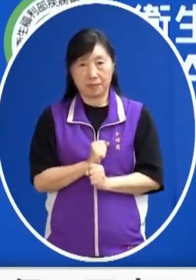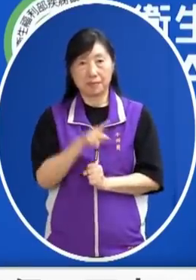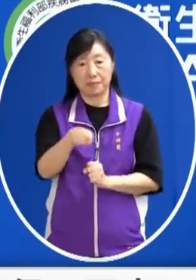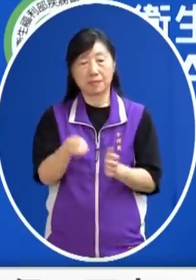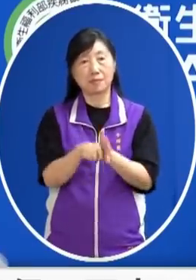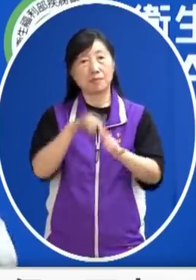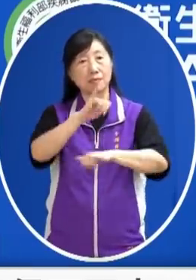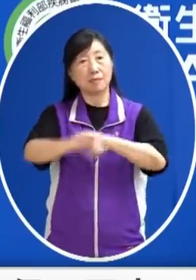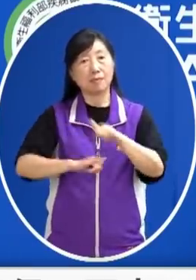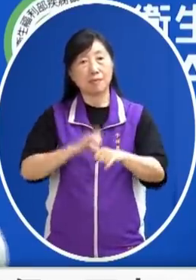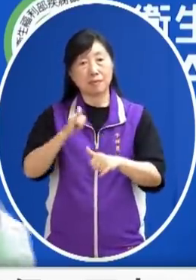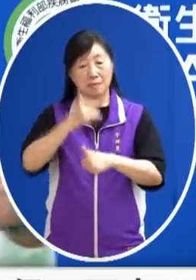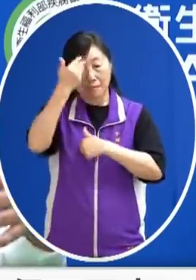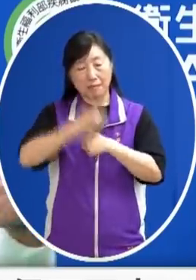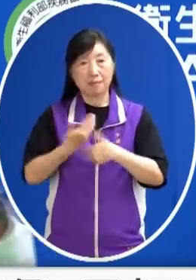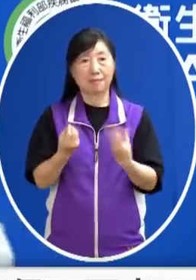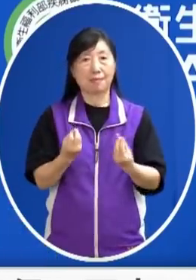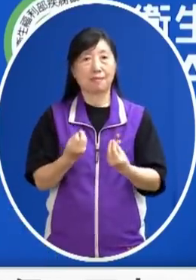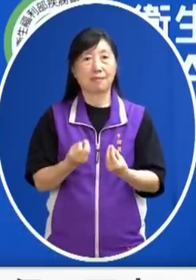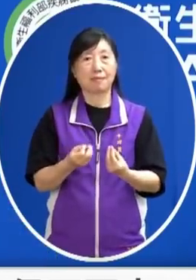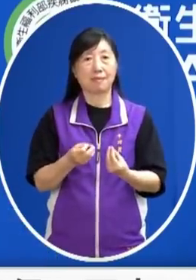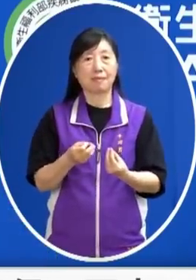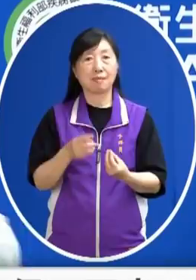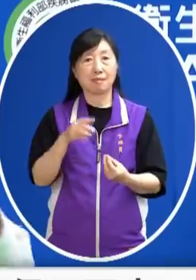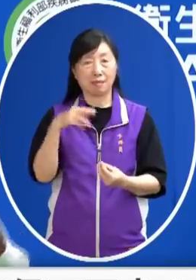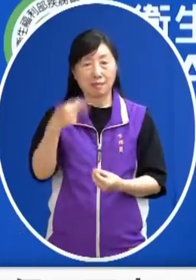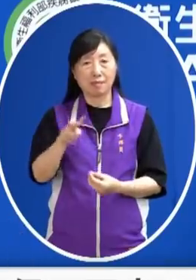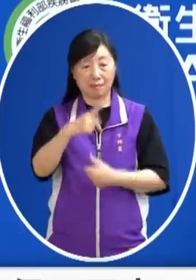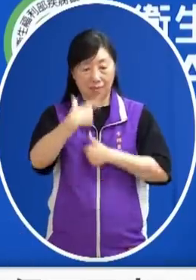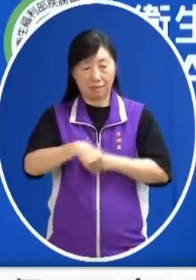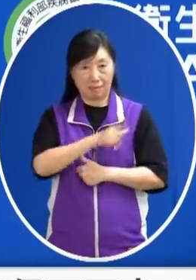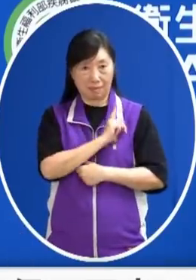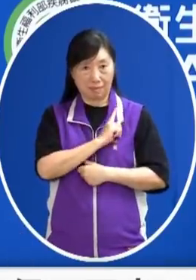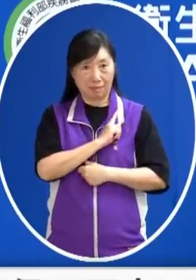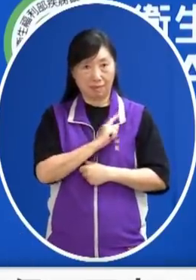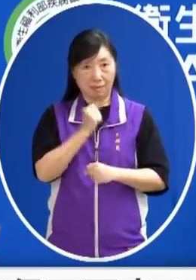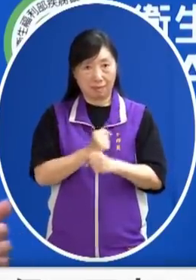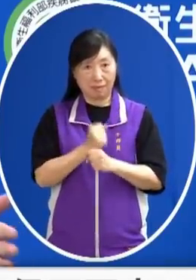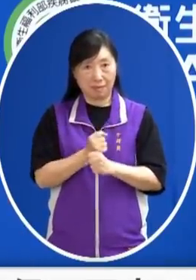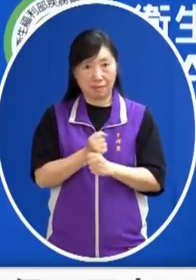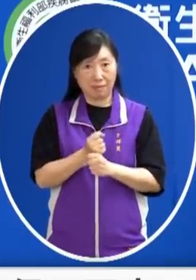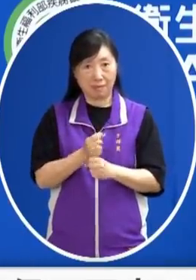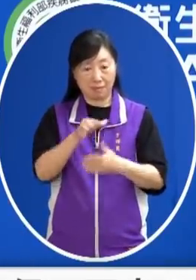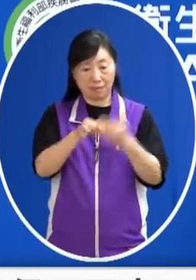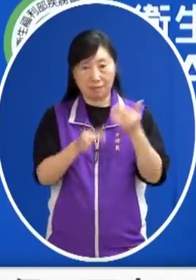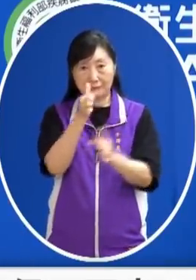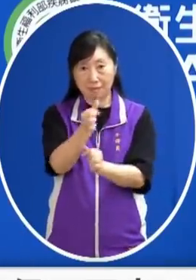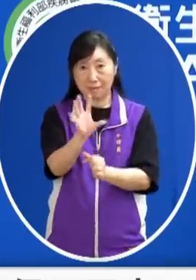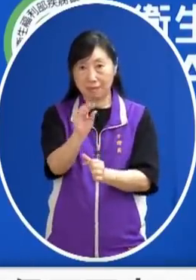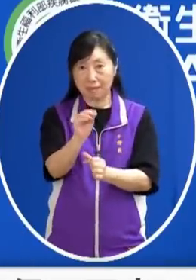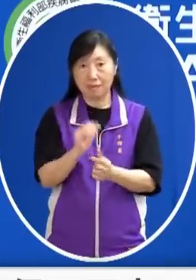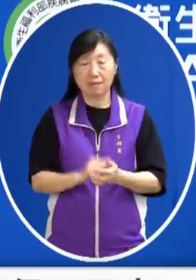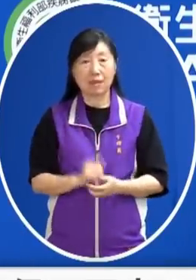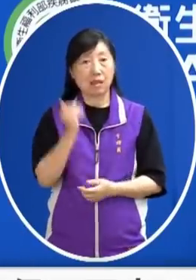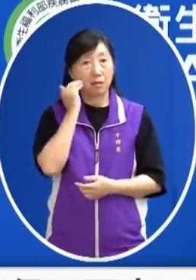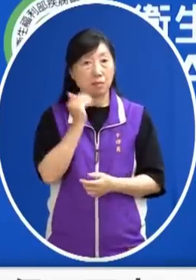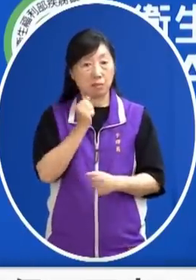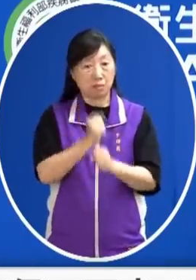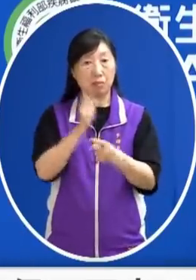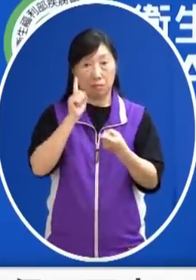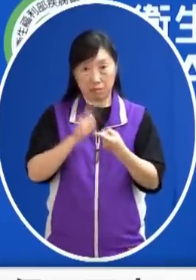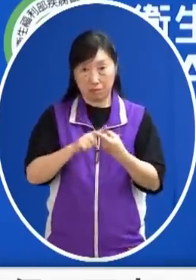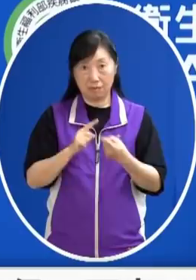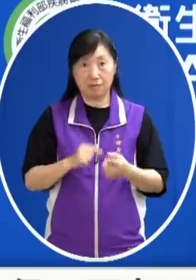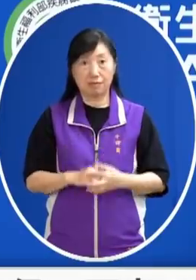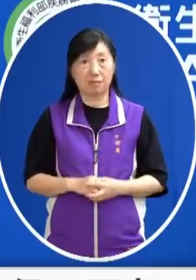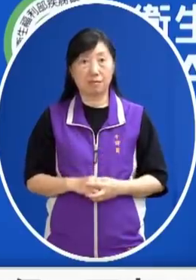响。但是要拉到这条线，就要看大家有没有做得很确实。如果大家都做得很确实的时候，那当